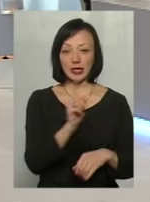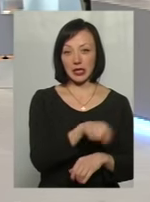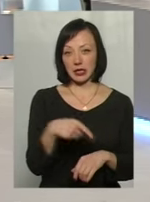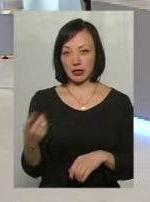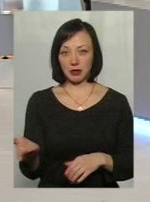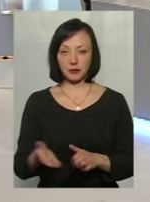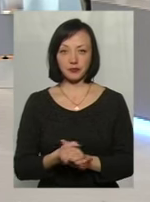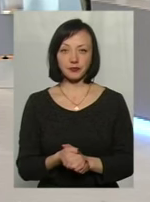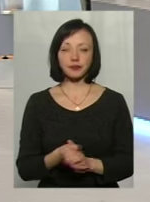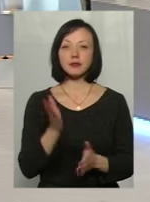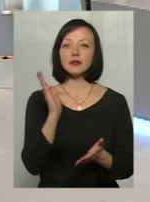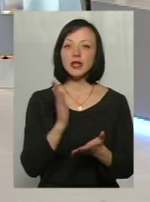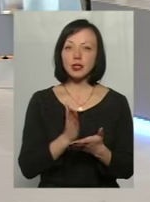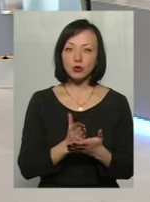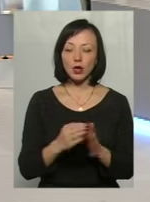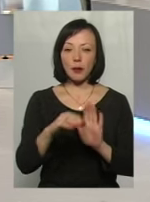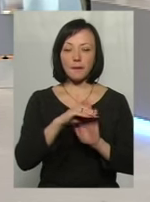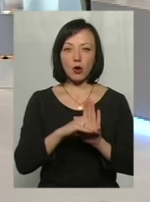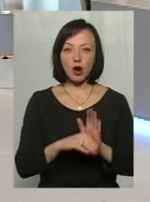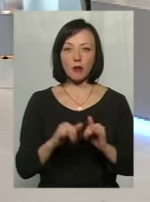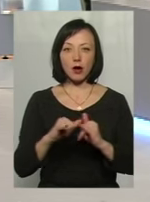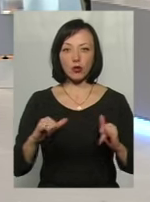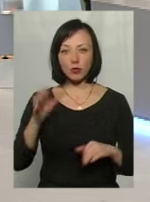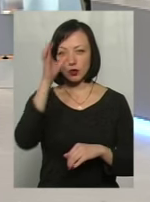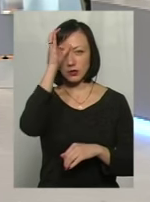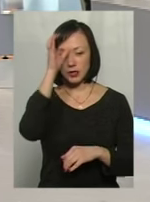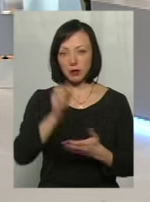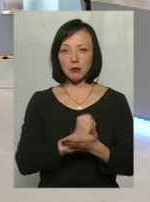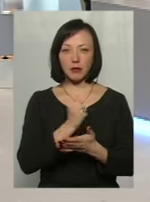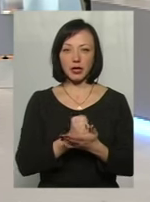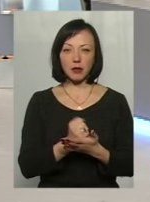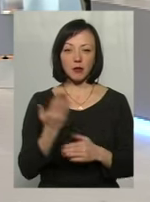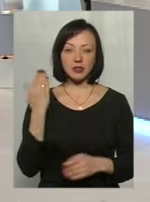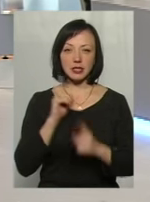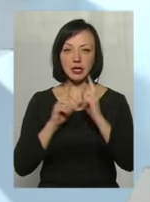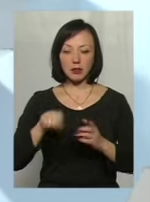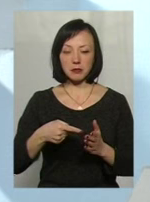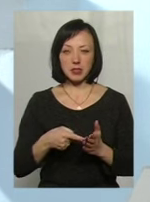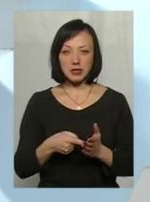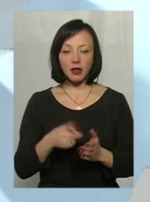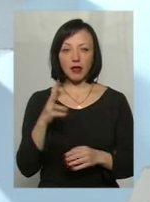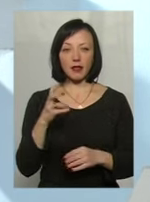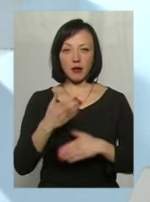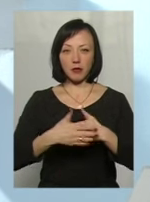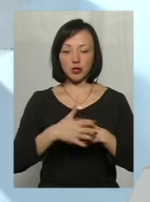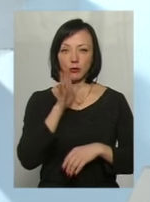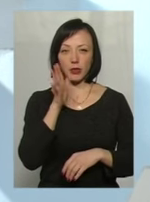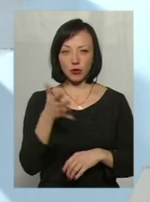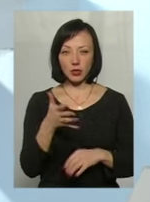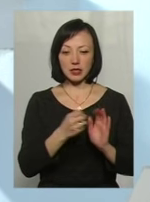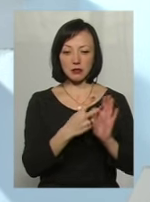тих. Існує програма розвитку освіти, вона прийнята на попередній сесії міської ради на найближчих 5 років,